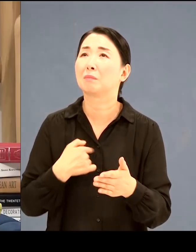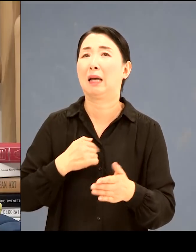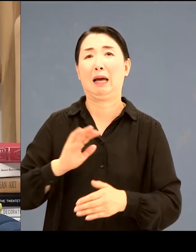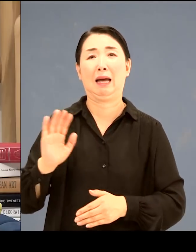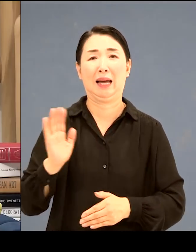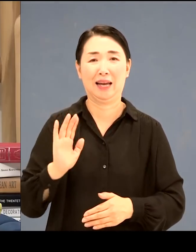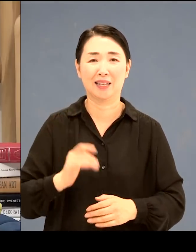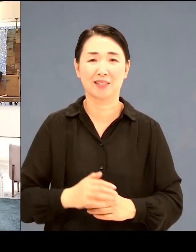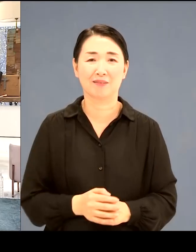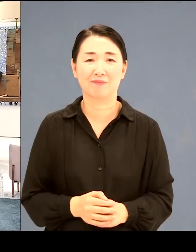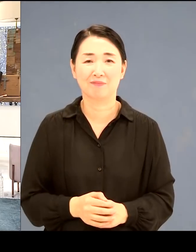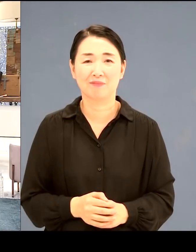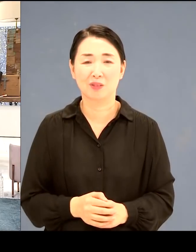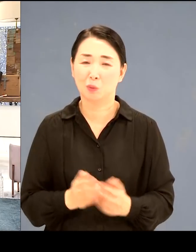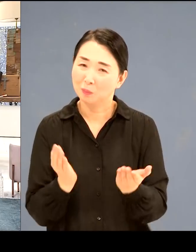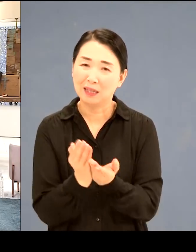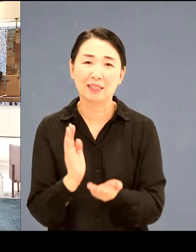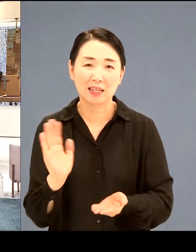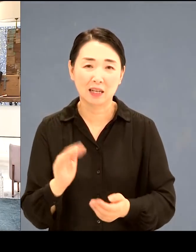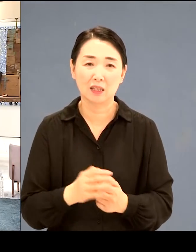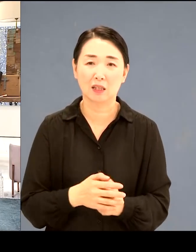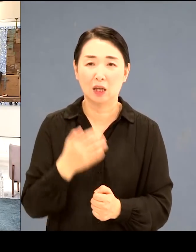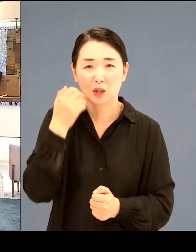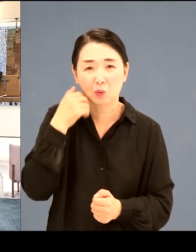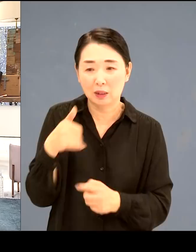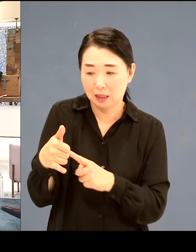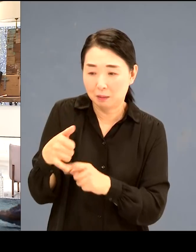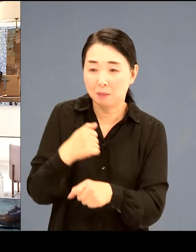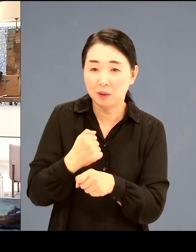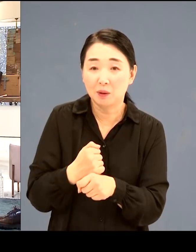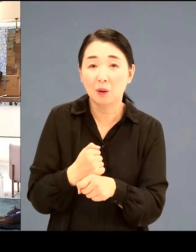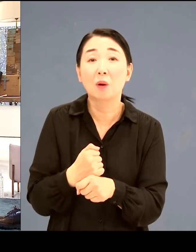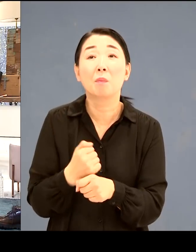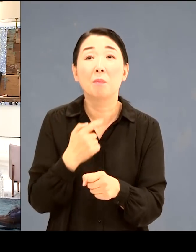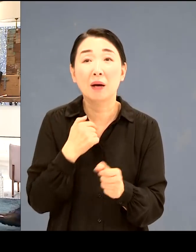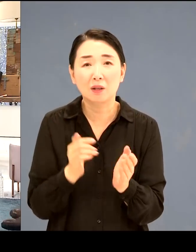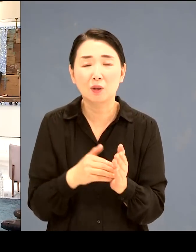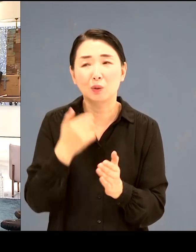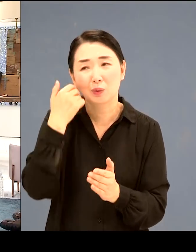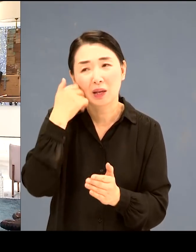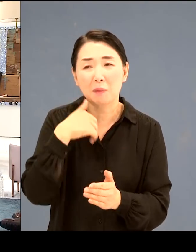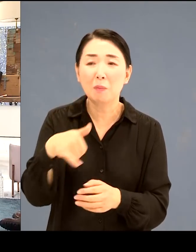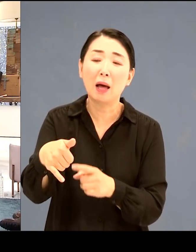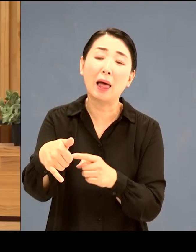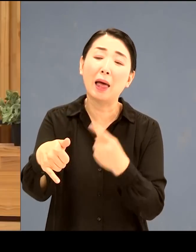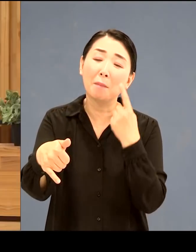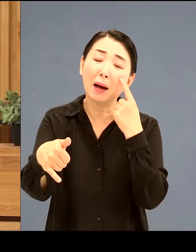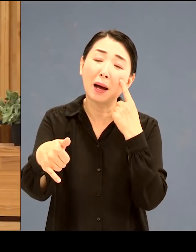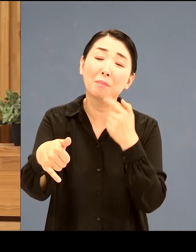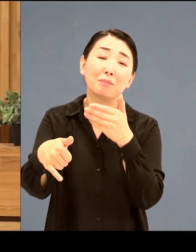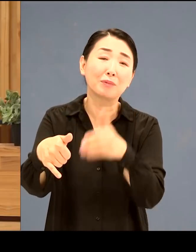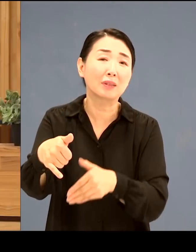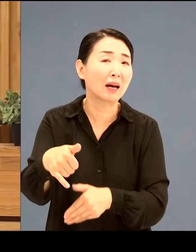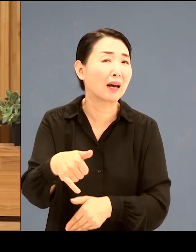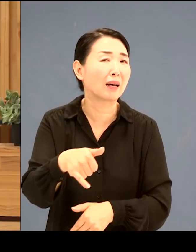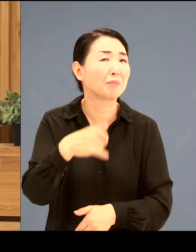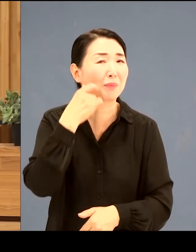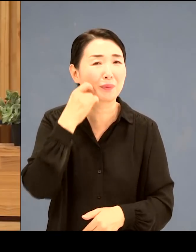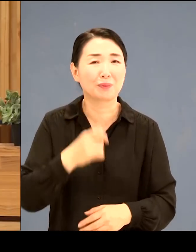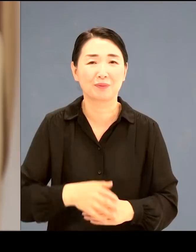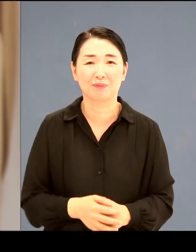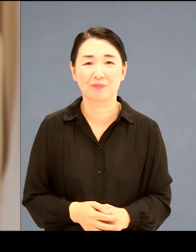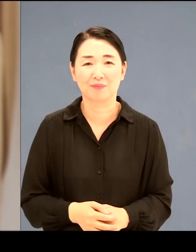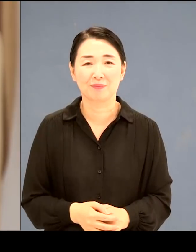한 명이고 누구한테 뭐 내가 가방 이렇게 만들었으니까 한 번만 들어줘 뭐 이런 말을 할 수 있는 사람이